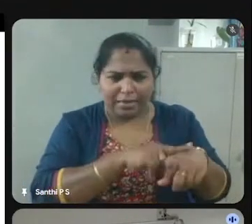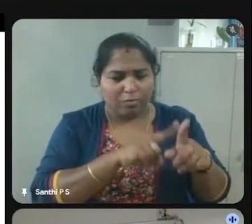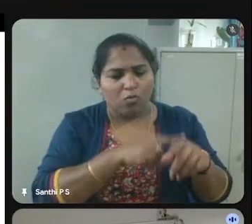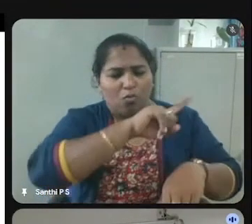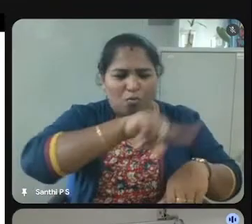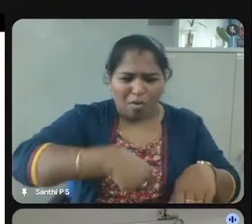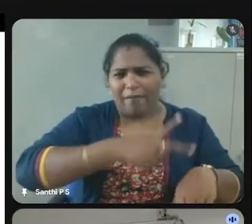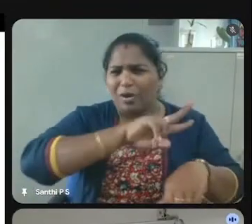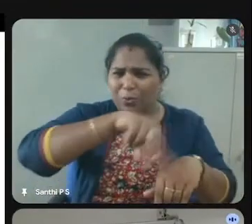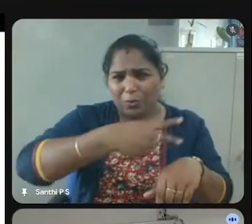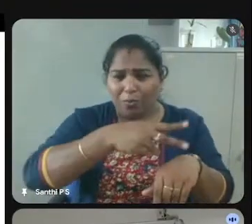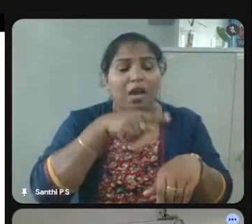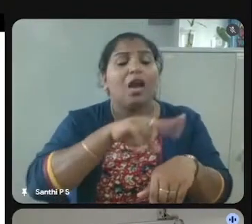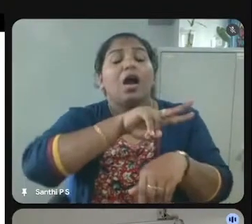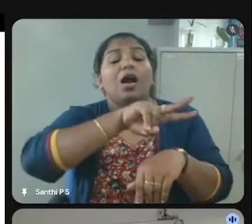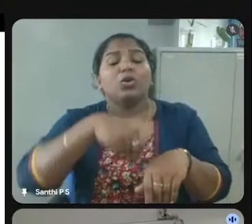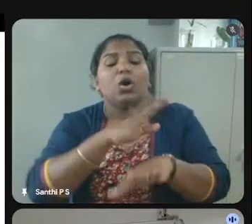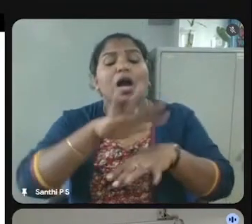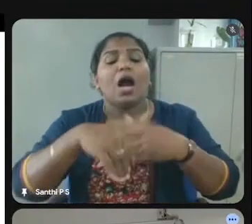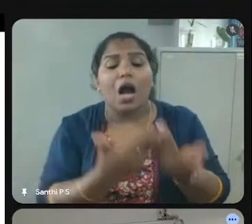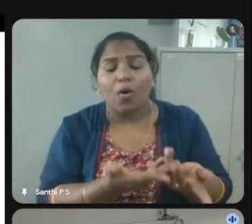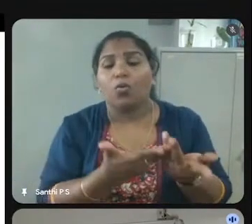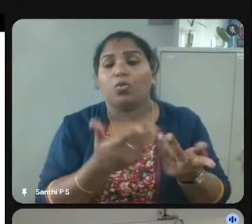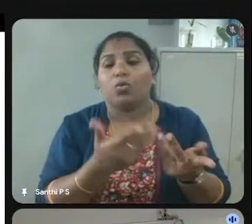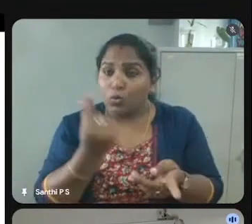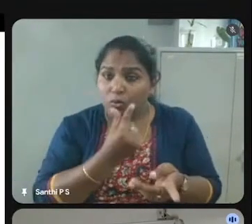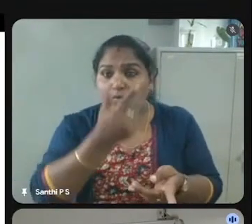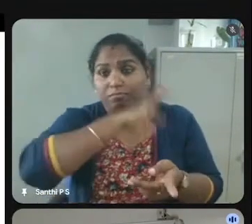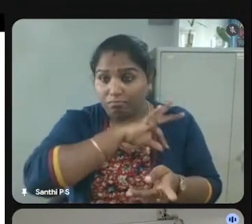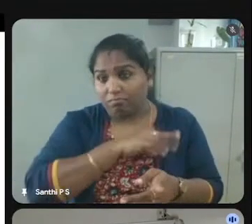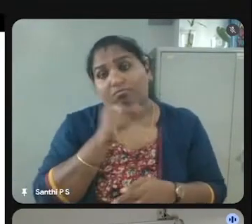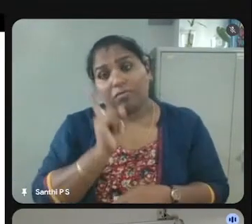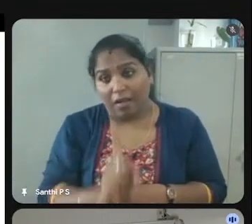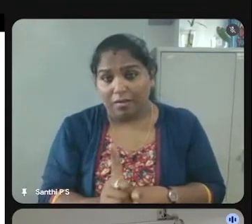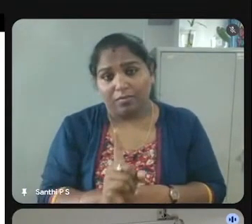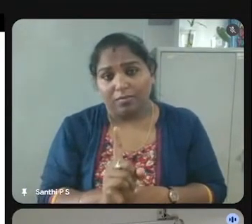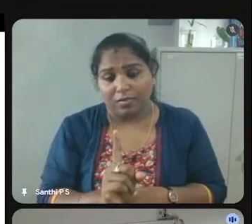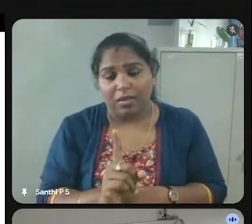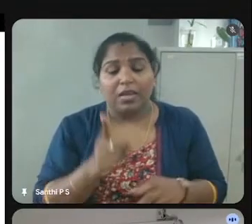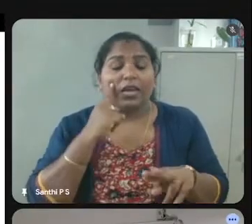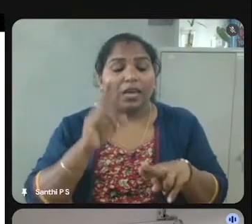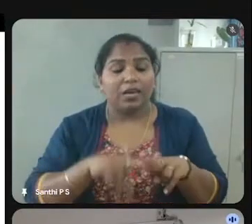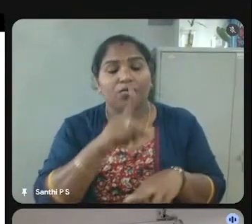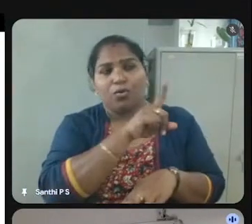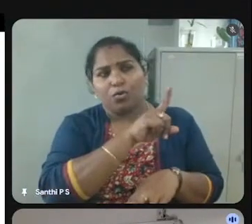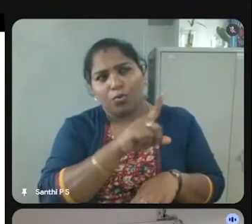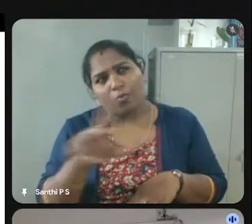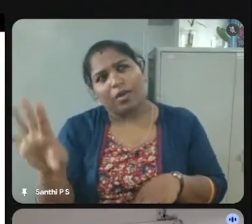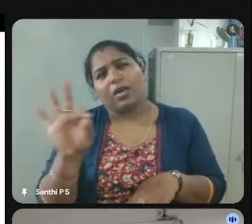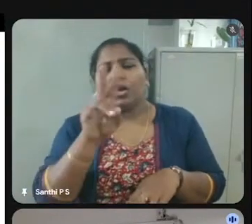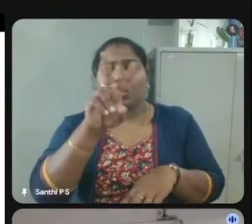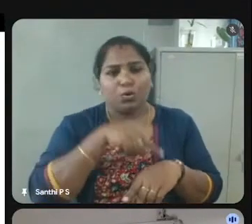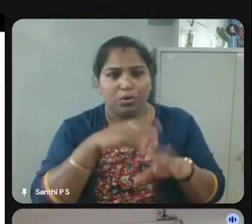എങ്ങനെ കൊണ്ടുപോകുന്നു എന്നുള്ളതിനെ ആശ്രയിച്ചിരിക്കും കുട്ടിയിൽ വരുന്ന മാറ്റം. അപ്പോ ആഴ്ചയിൽ 2 ദിവസം ക്ലാസ് കിട്ടുന്നു, 1 മണിക്കൂർ ക്ലാസ് കിട്ടുന്ന ഒരു